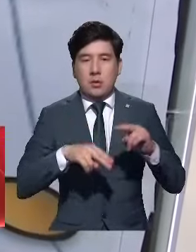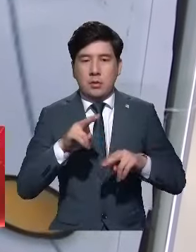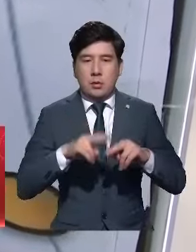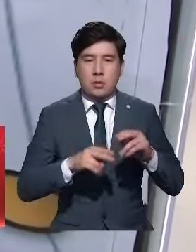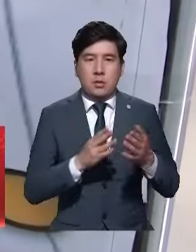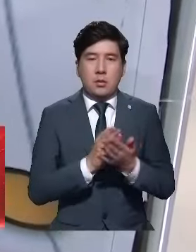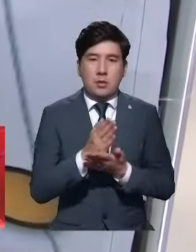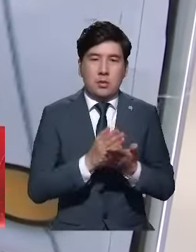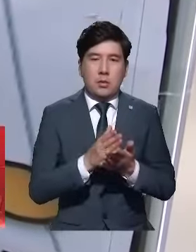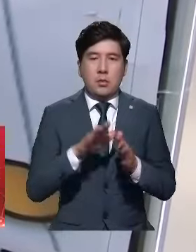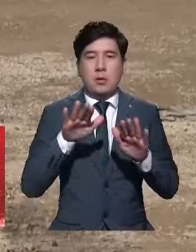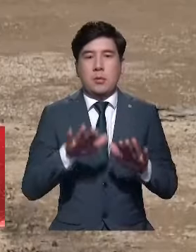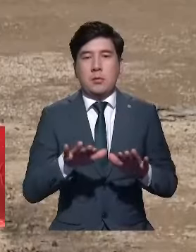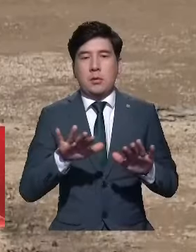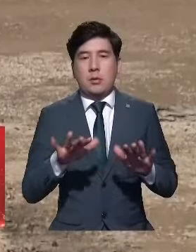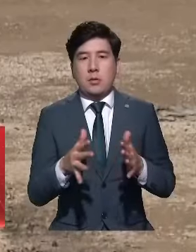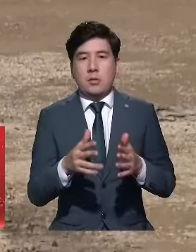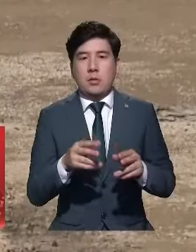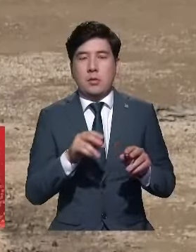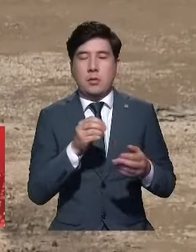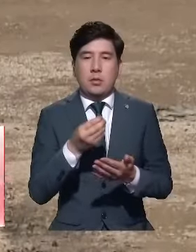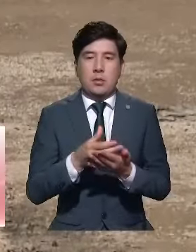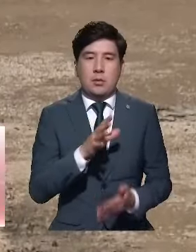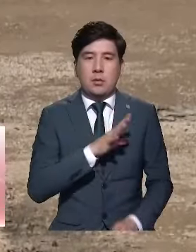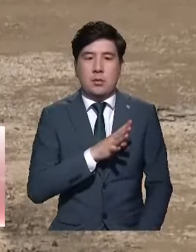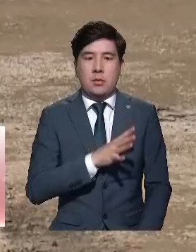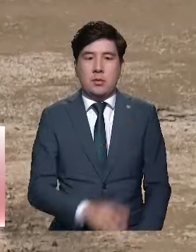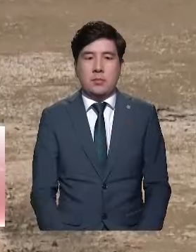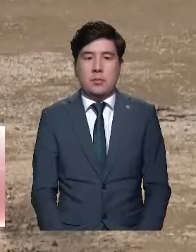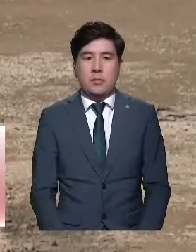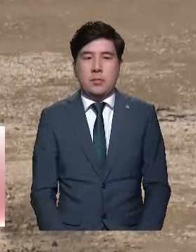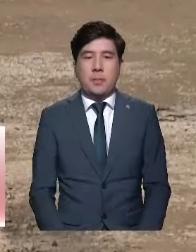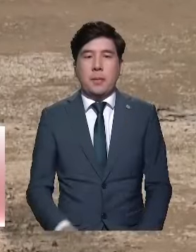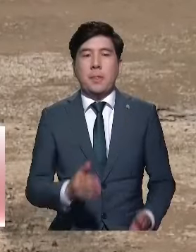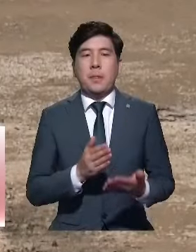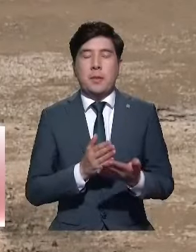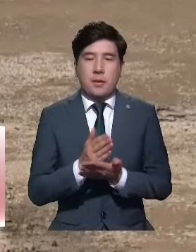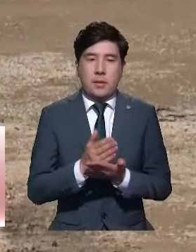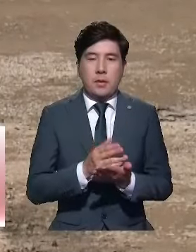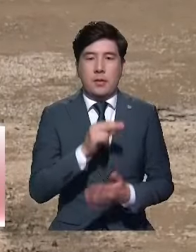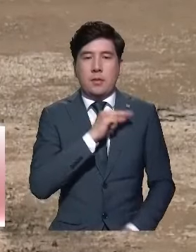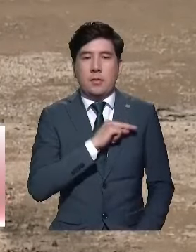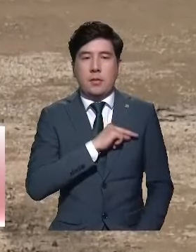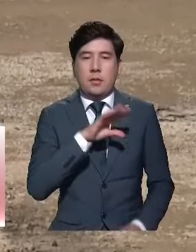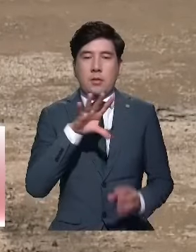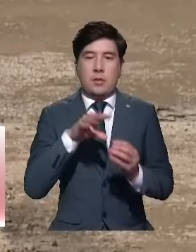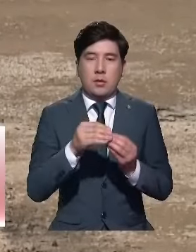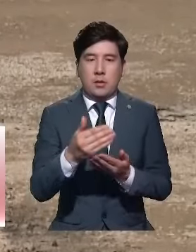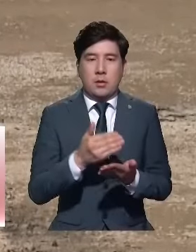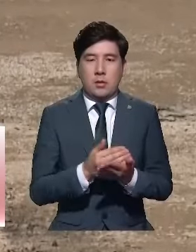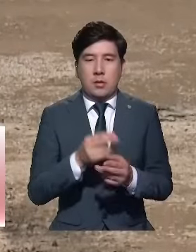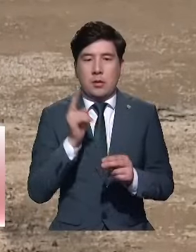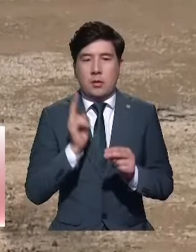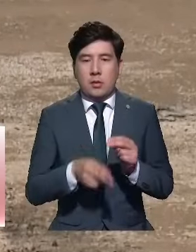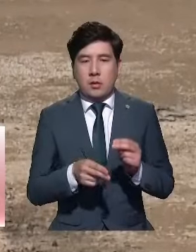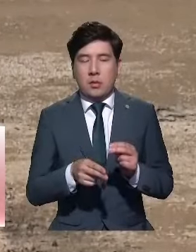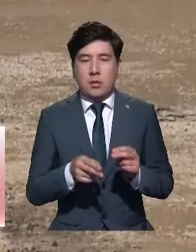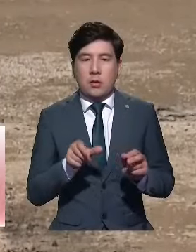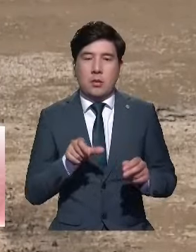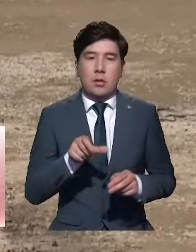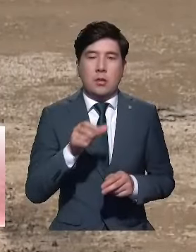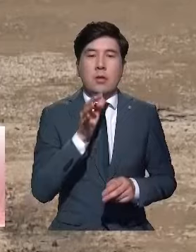он оценил ситуацию. Местные исполнительные органы очень хорошо отработали. Мы видим, что да, были смывы дорог, но они